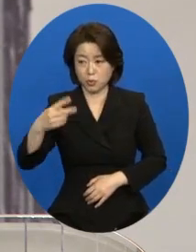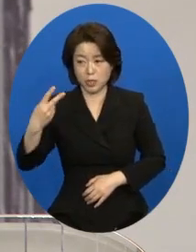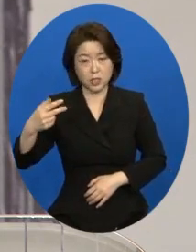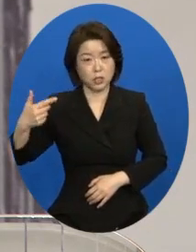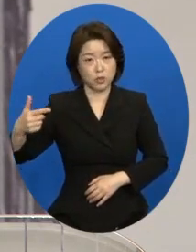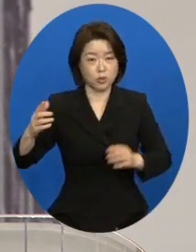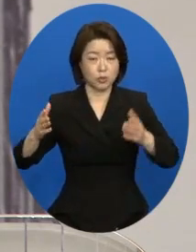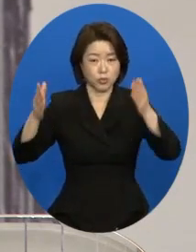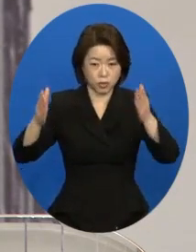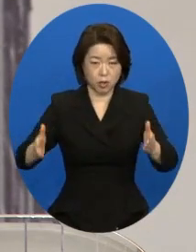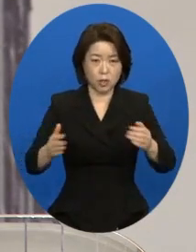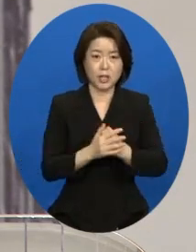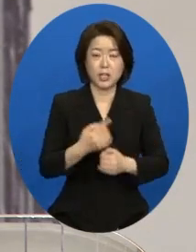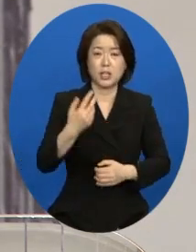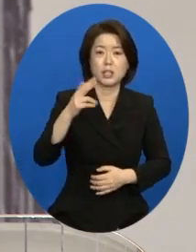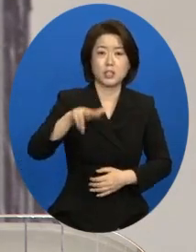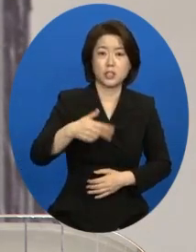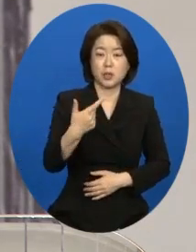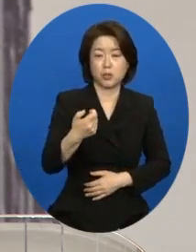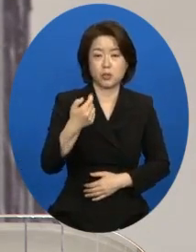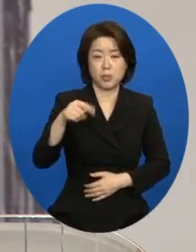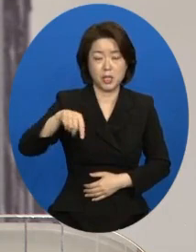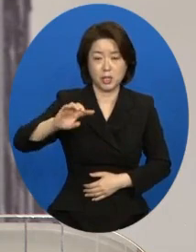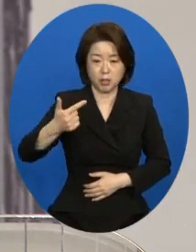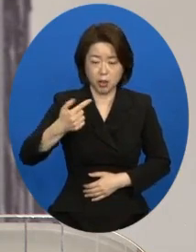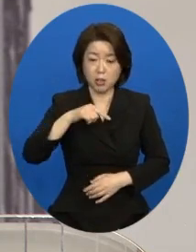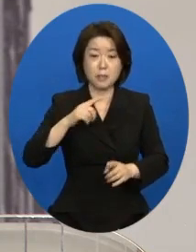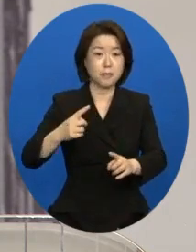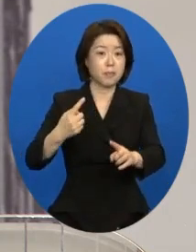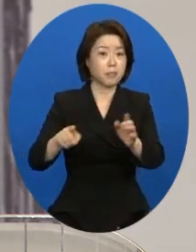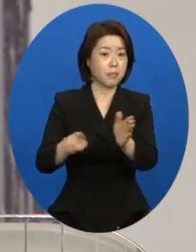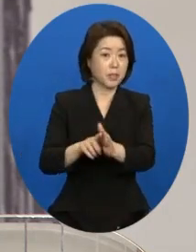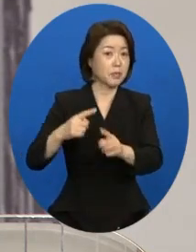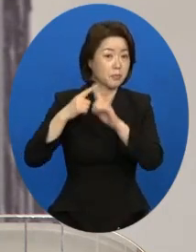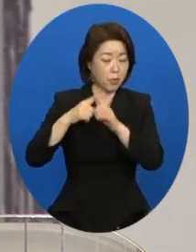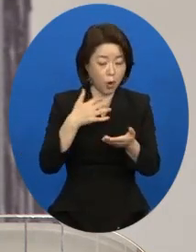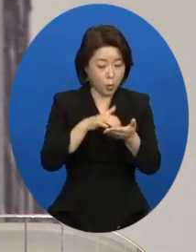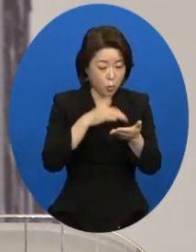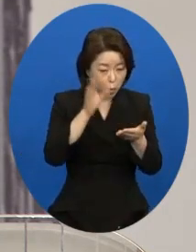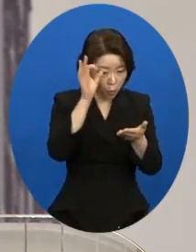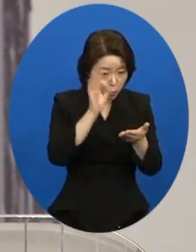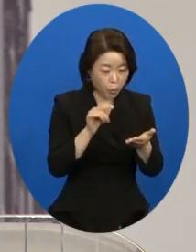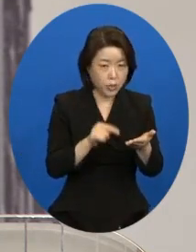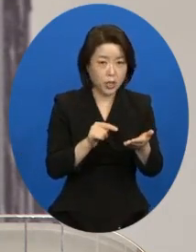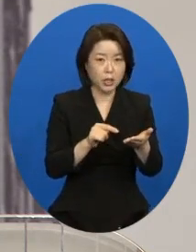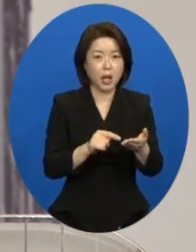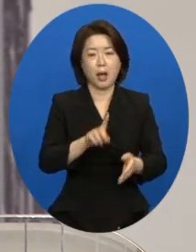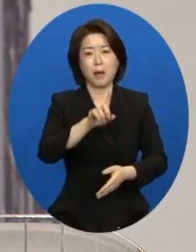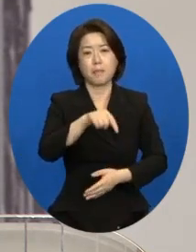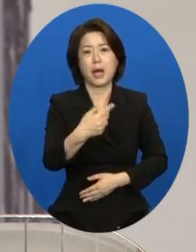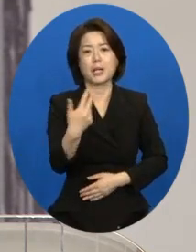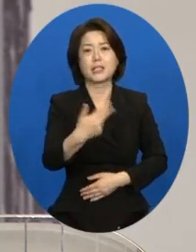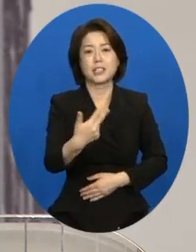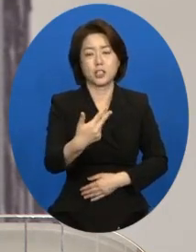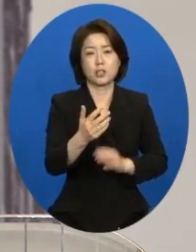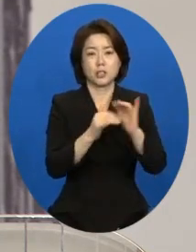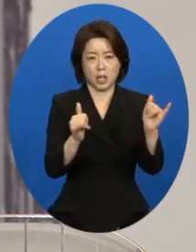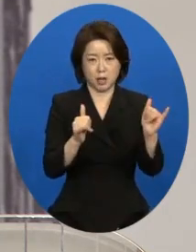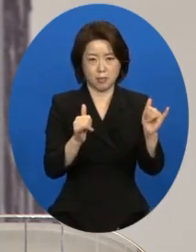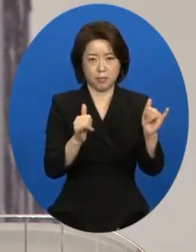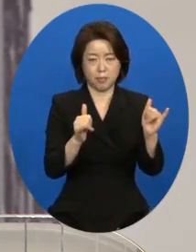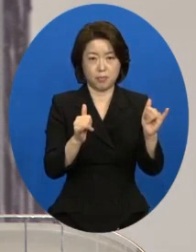총 761건을 순교한 사례를 분석했더니 순교자가 거의 17,000명입니다. 여러분,